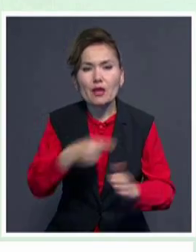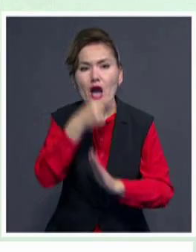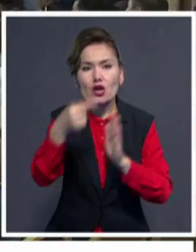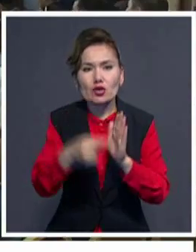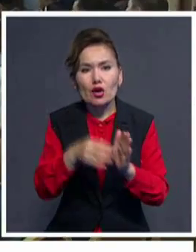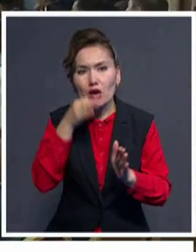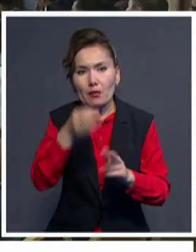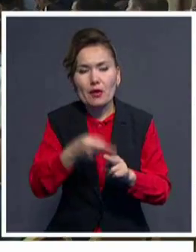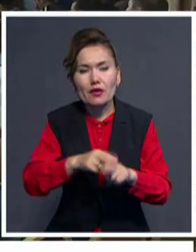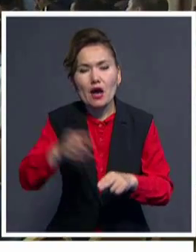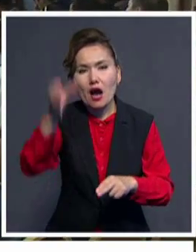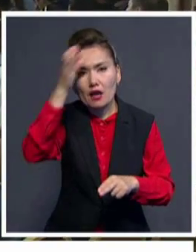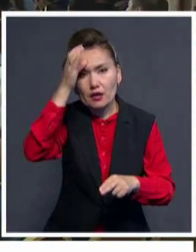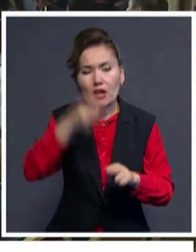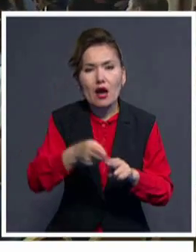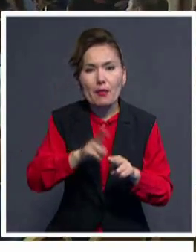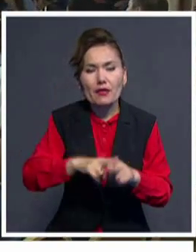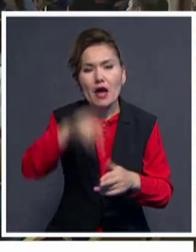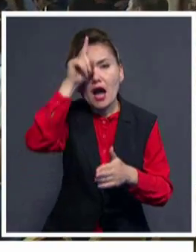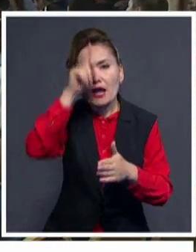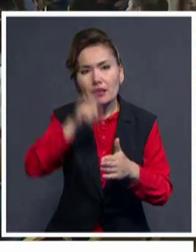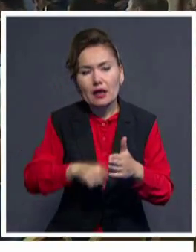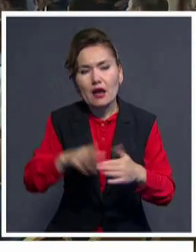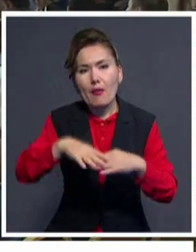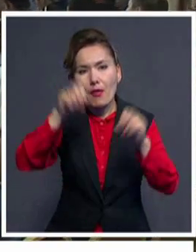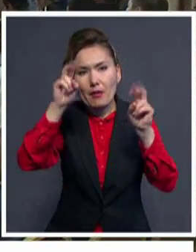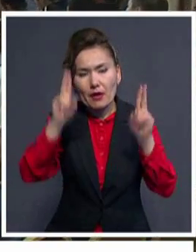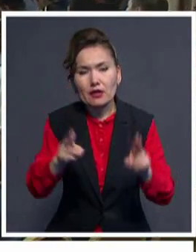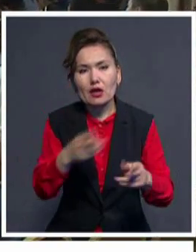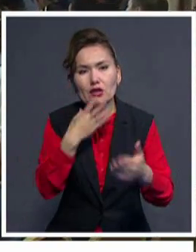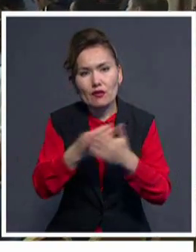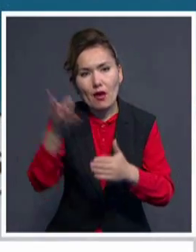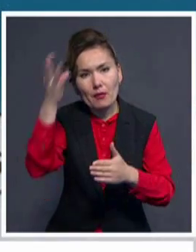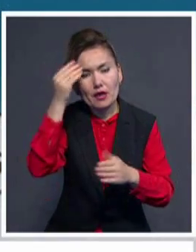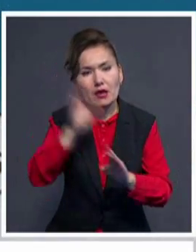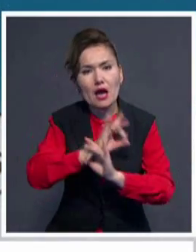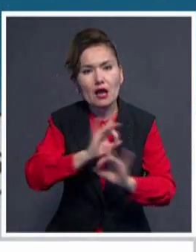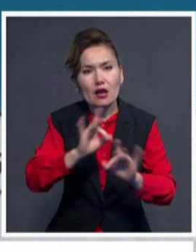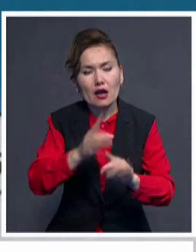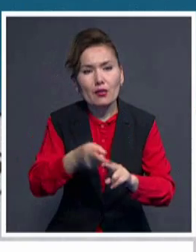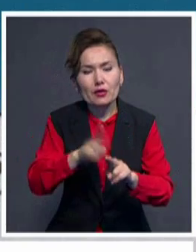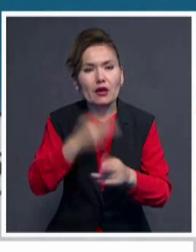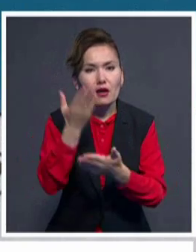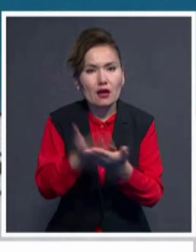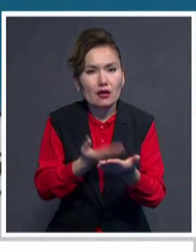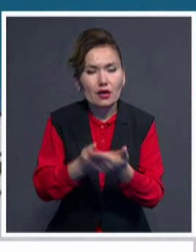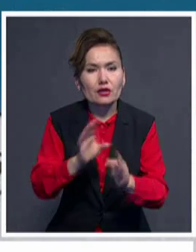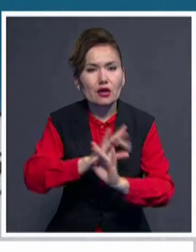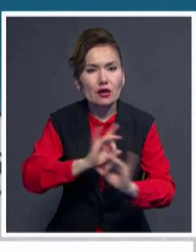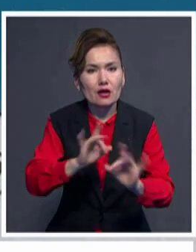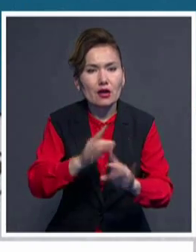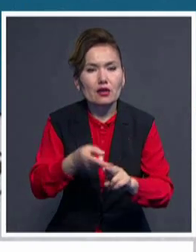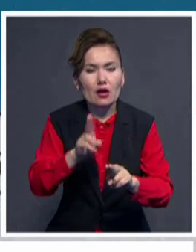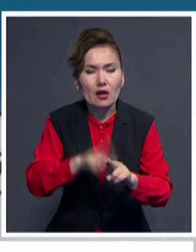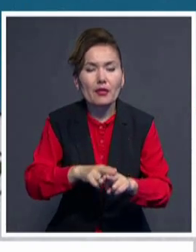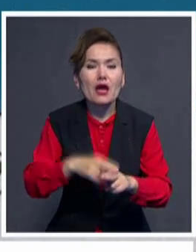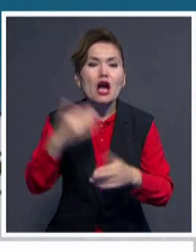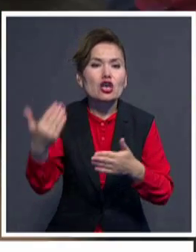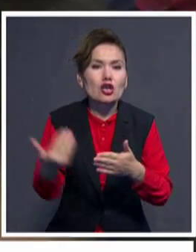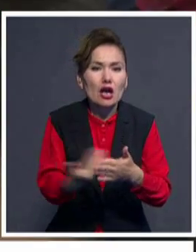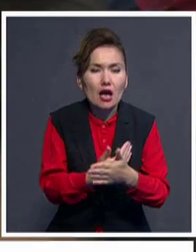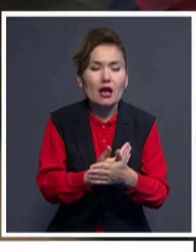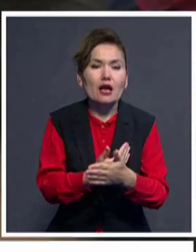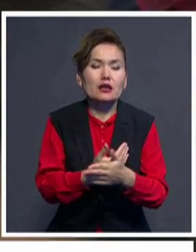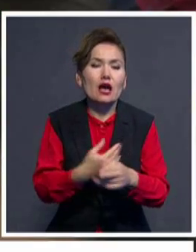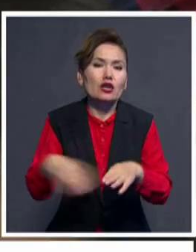елге танымал белгілі ғалымдар, этнографтар және дін мамандары өз ойларын ортаға салып, өз кеңестерімен бөлісті. Мұндай іс-шара әсіресе